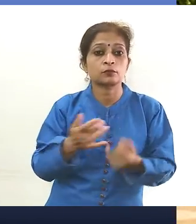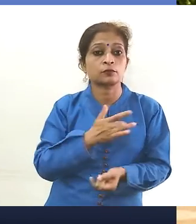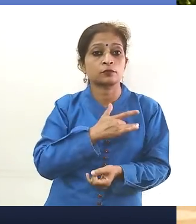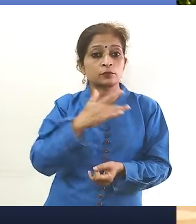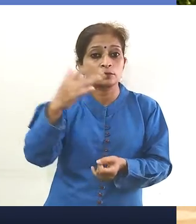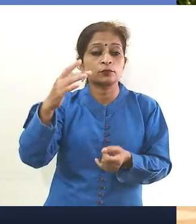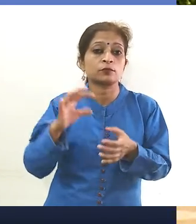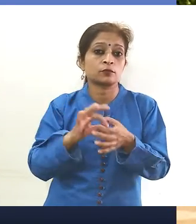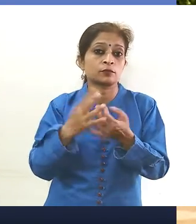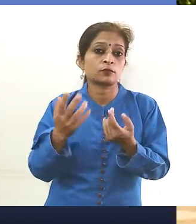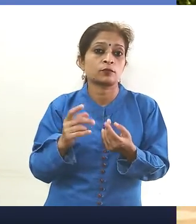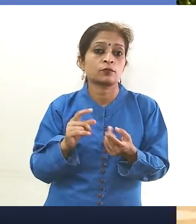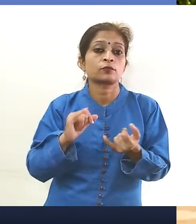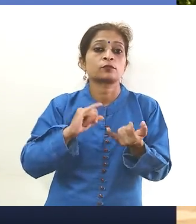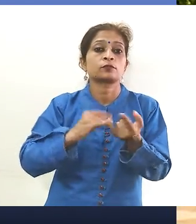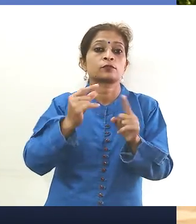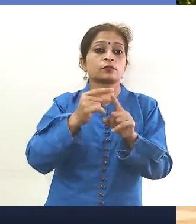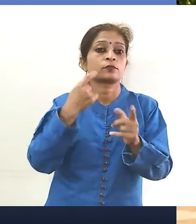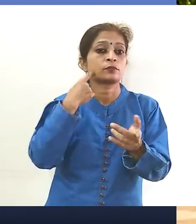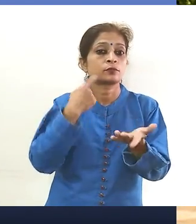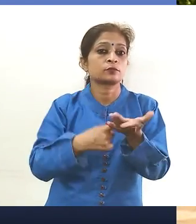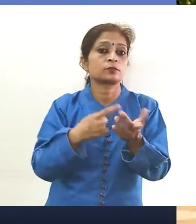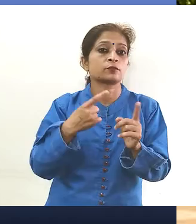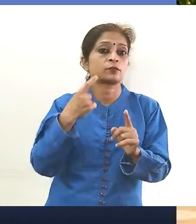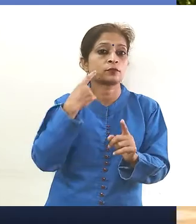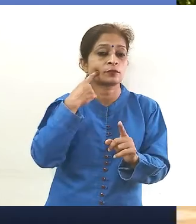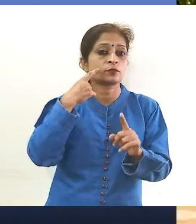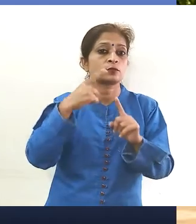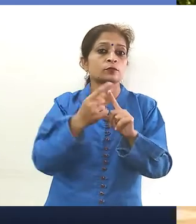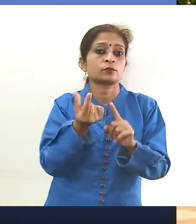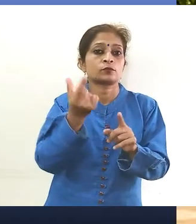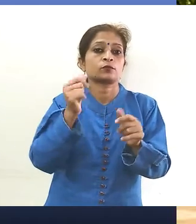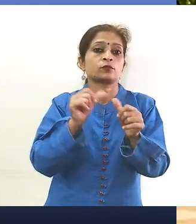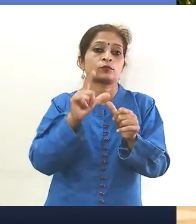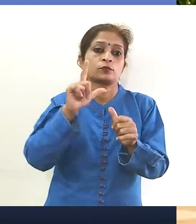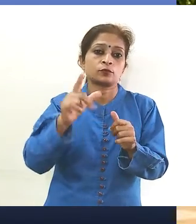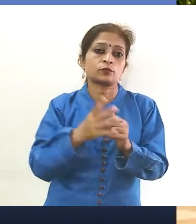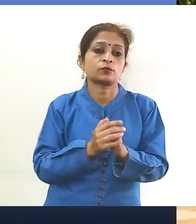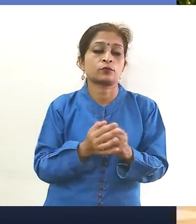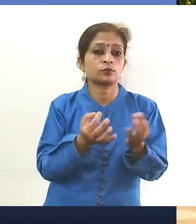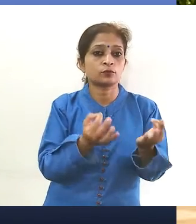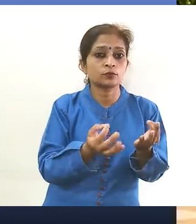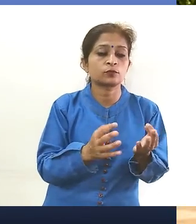स्पिरिचुअल इंडिया एंड स्पिरिचुअल वर्ल्ड, यही हमारा ध्येय है योग का।